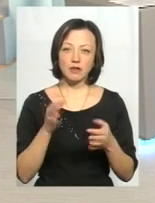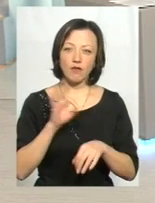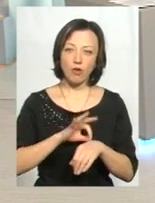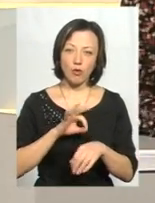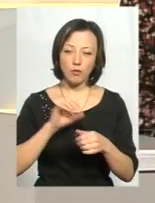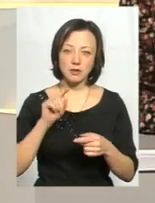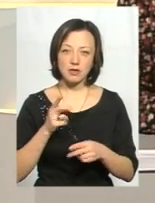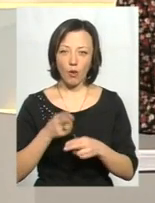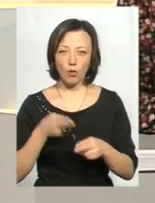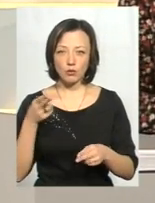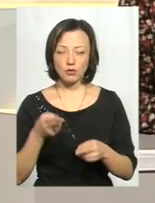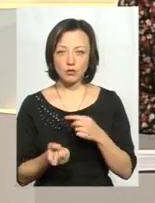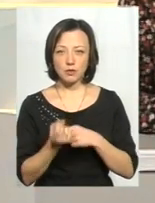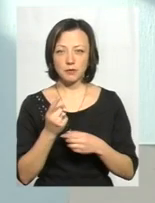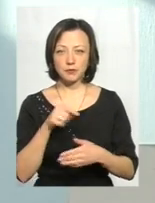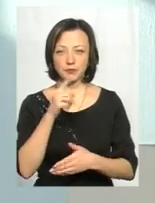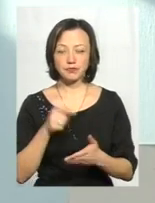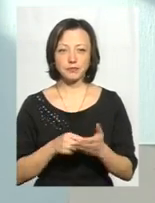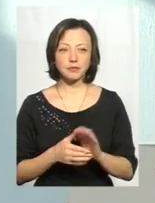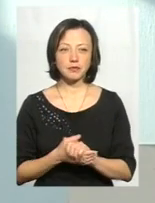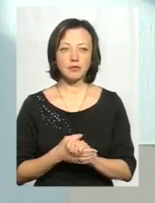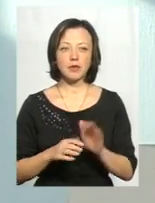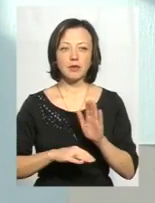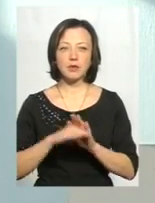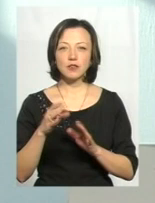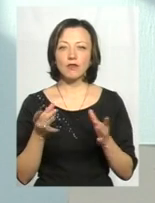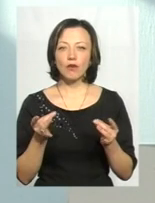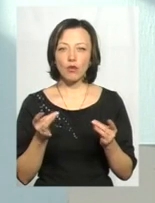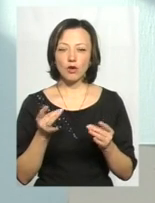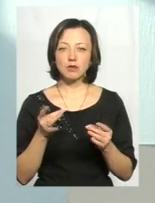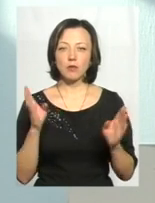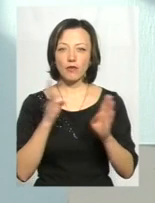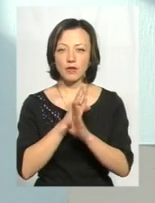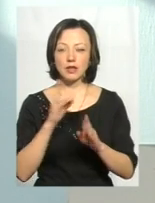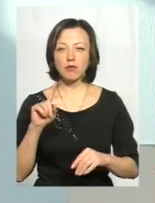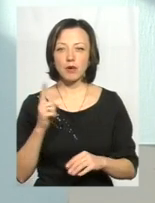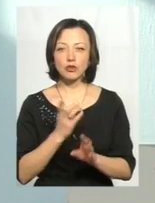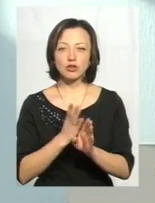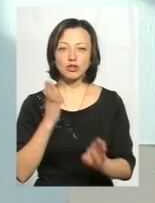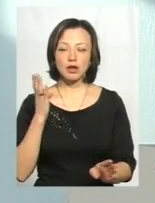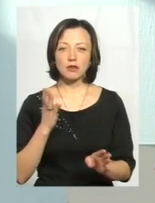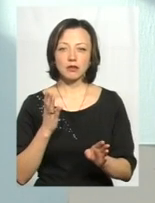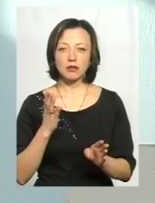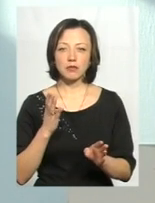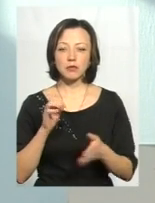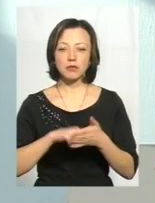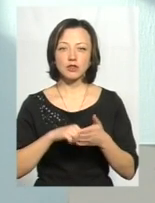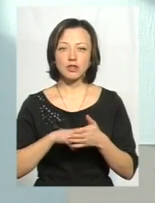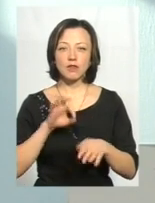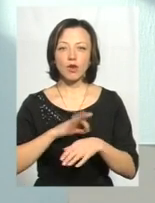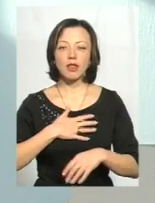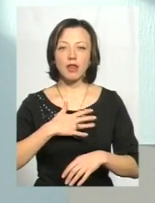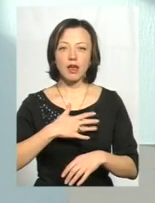хвороби загострюються? Ну, підвищена вологість повітря, в першу чергу, вона сприяє загостренню захворювань